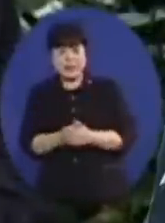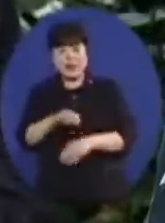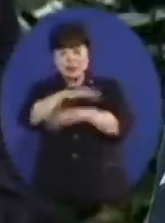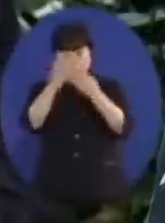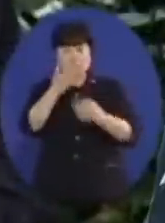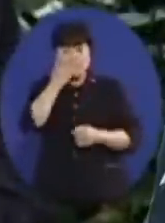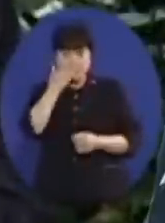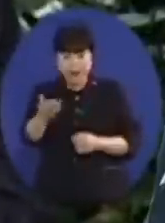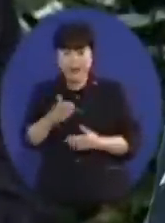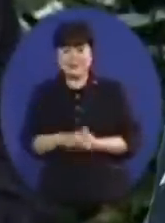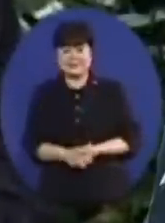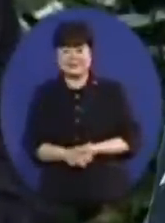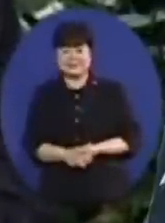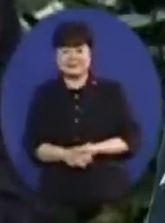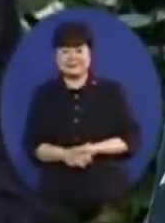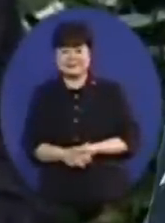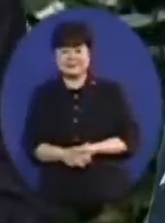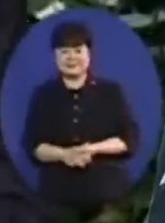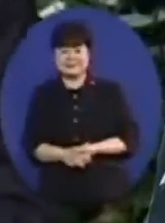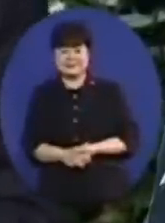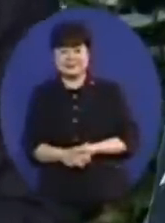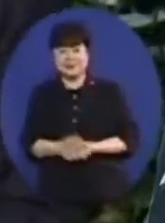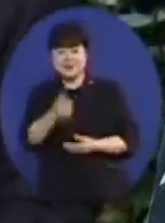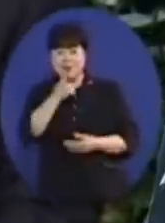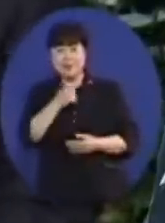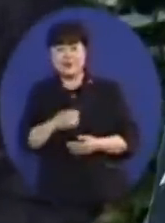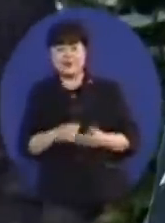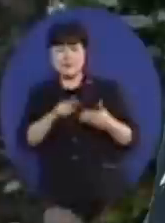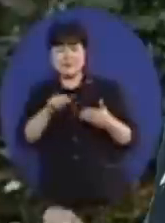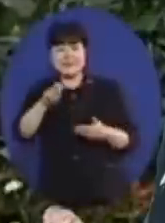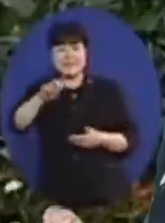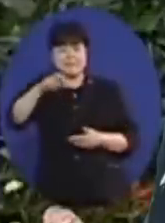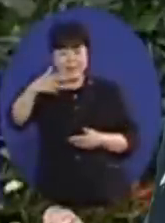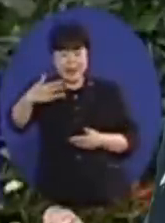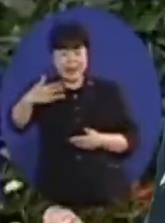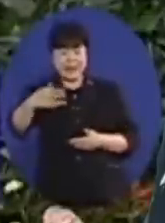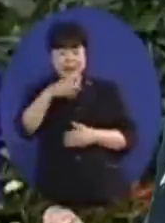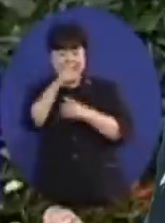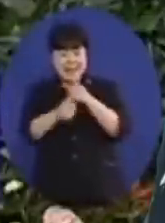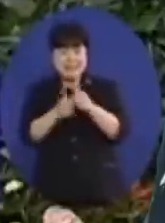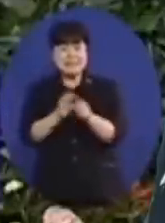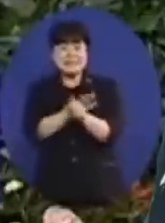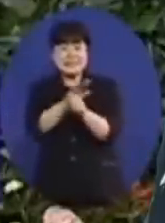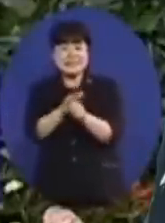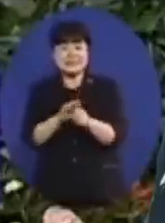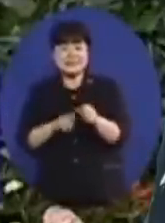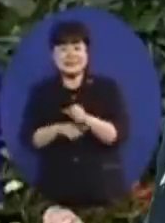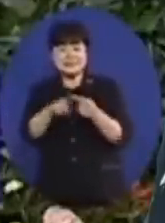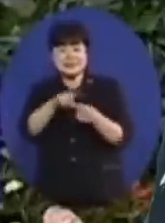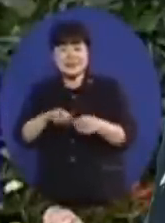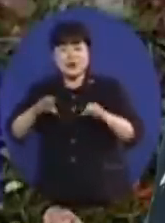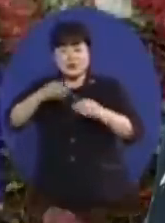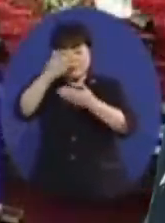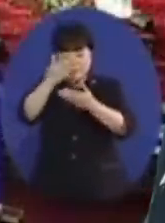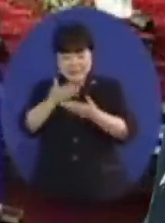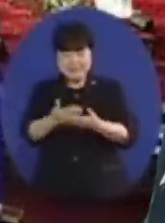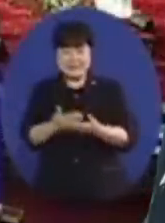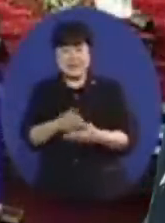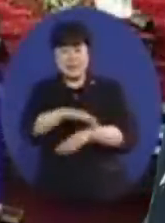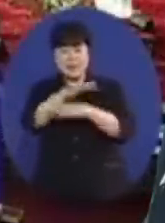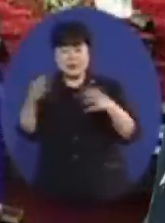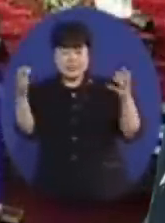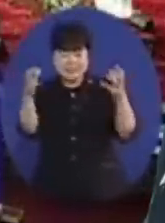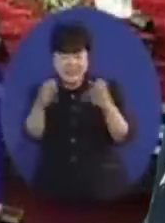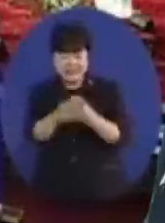모든 것을 할 수 있다 로마서 8장 28절에 우리가 하나님을 사랑하는 자 곧 그의 뜻대로 부르심을 입은 자들에게는